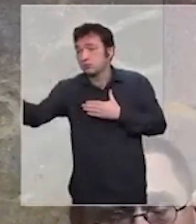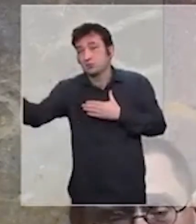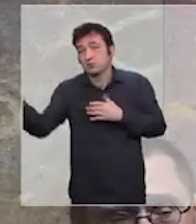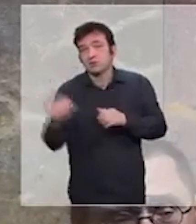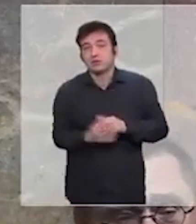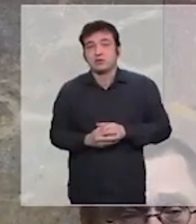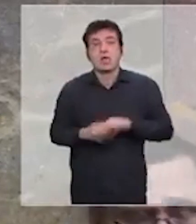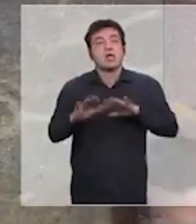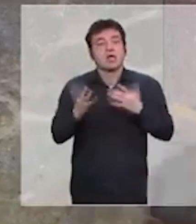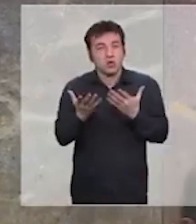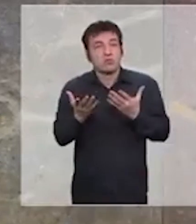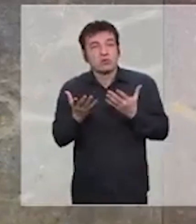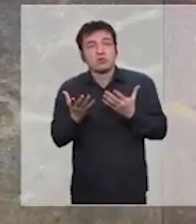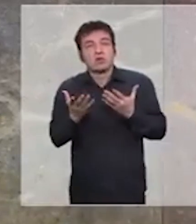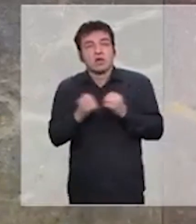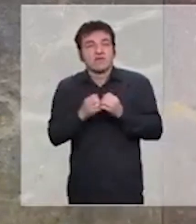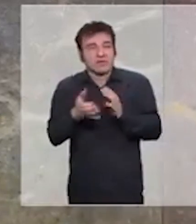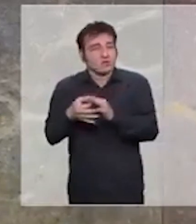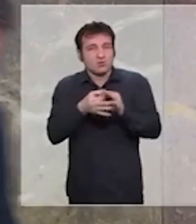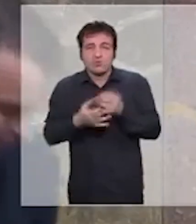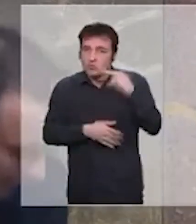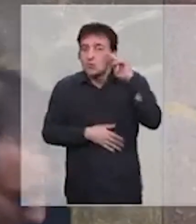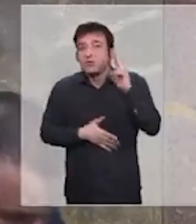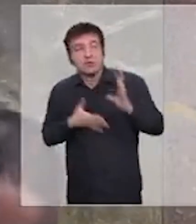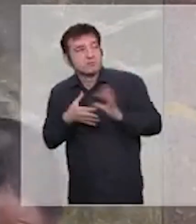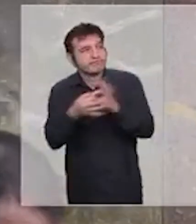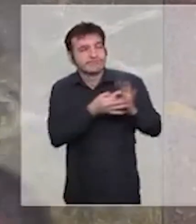comment se coordonne-t-elle au niveau de l'Union européenne? Je vous remercie.